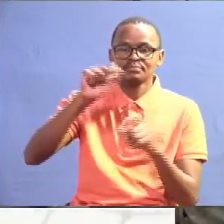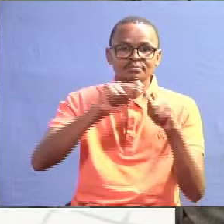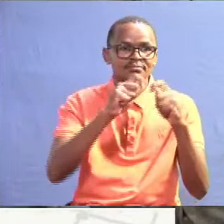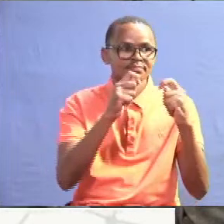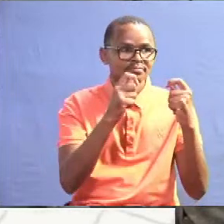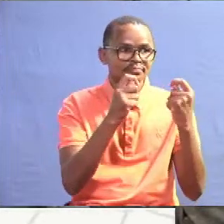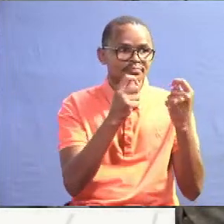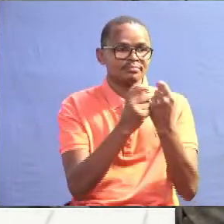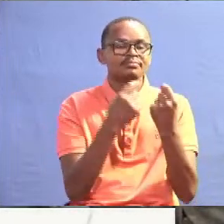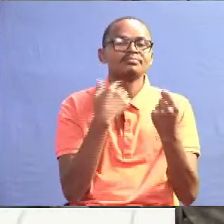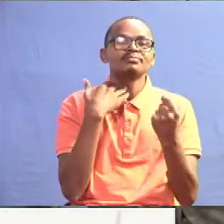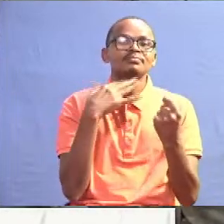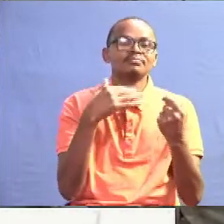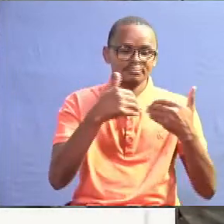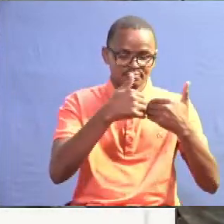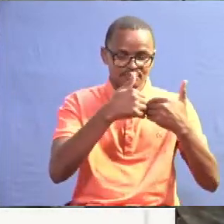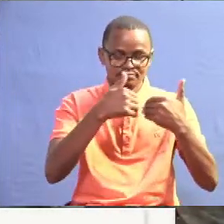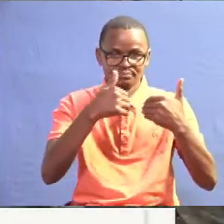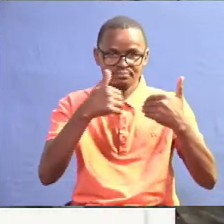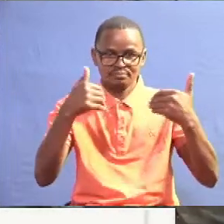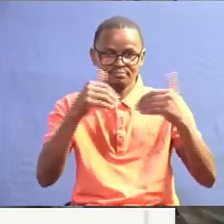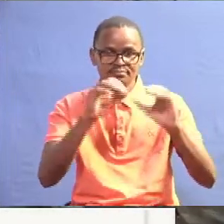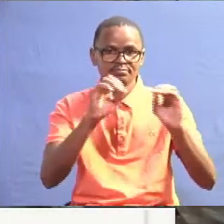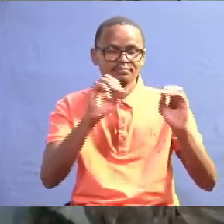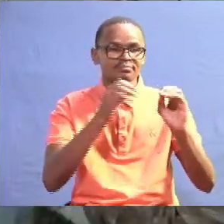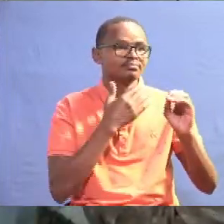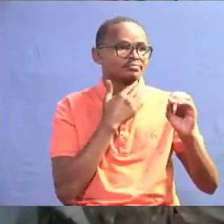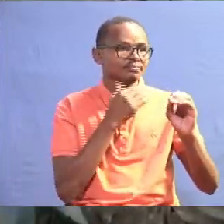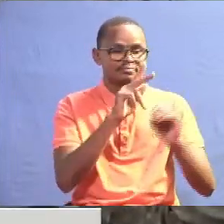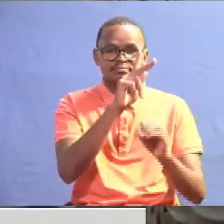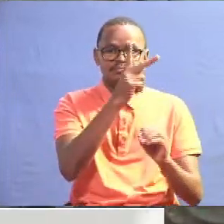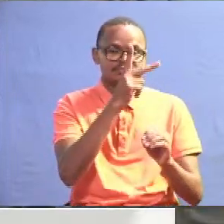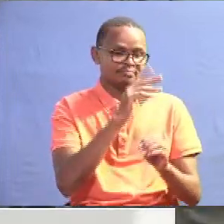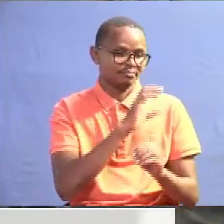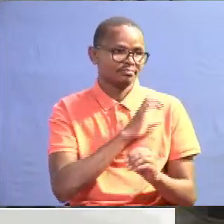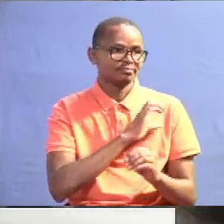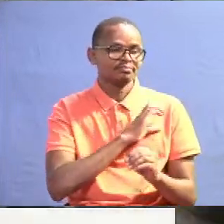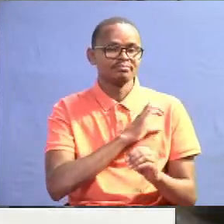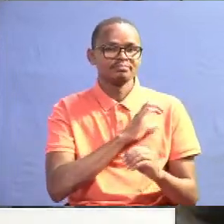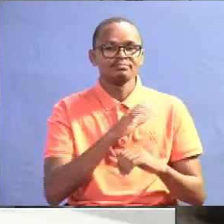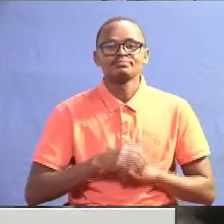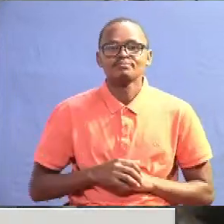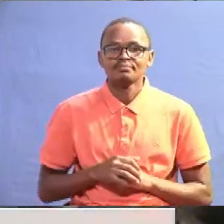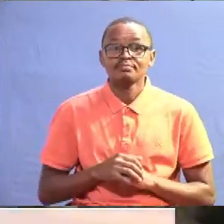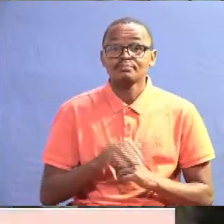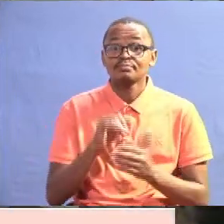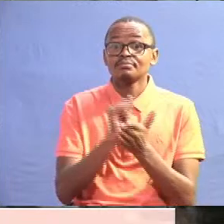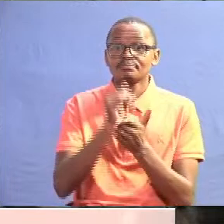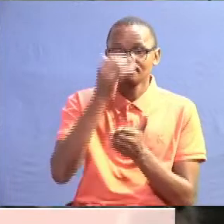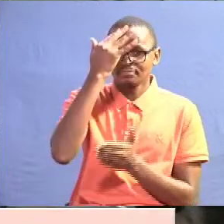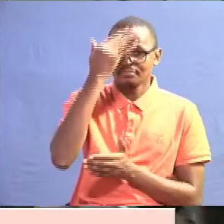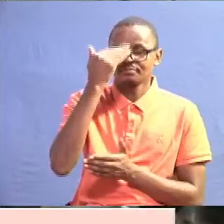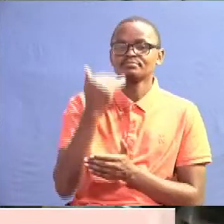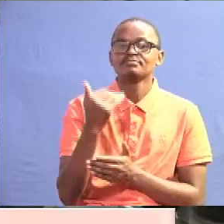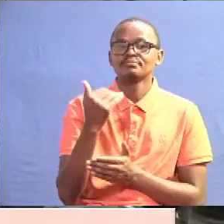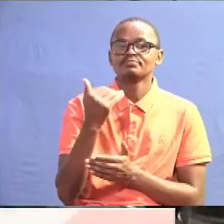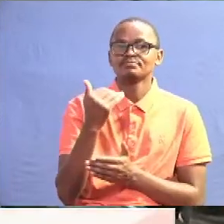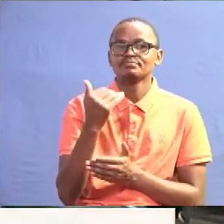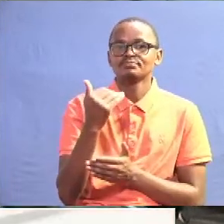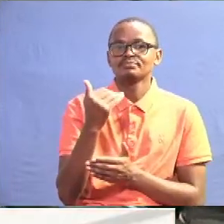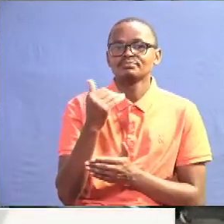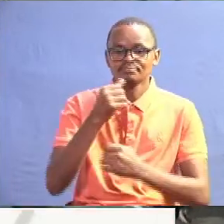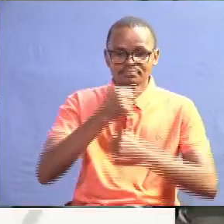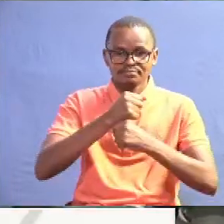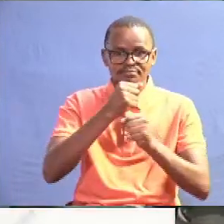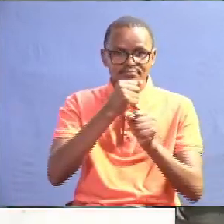na chuki na kugawanana hatutaki katika Kenya yetu. Na ndio sababu hiyo